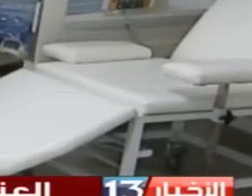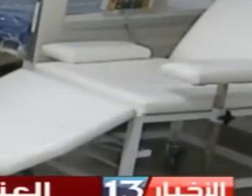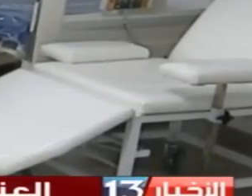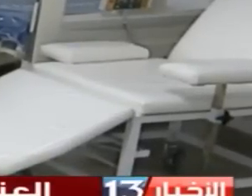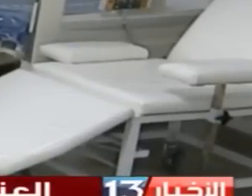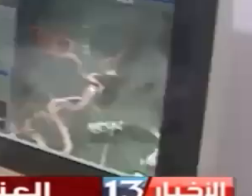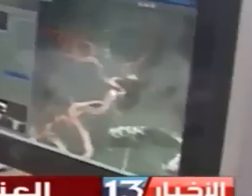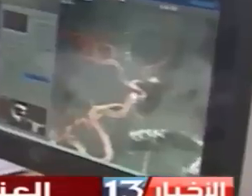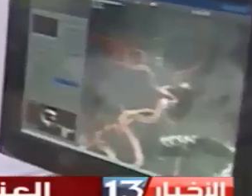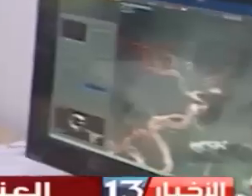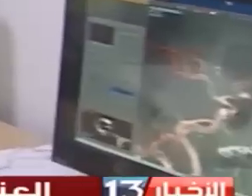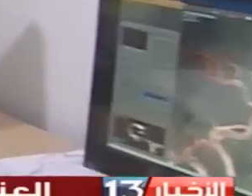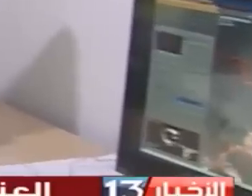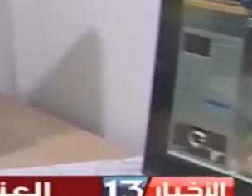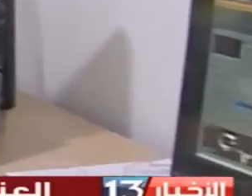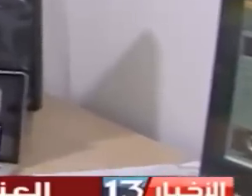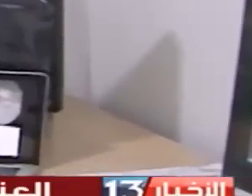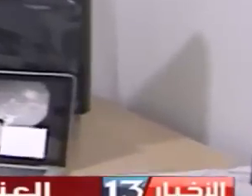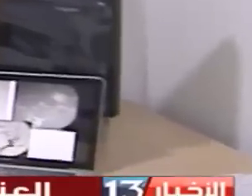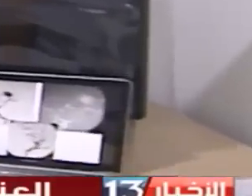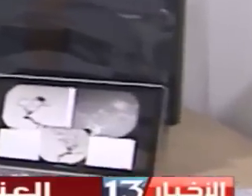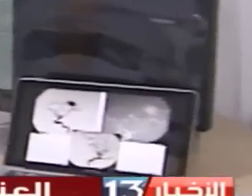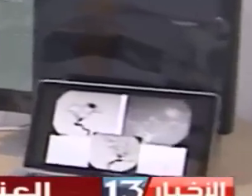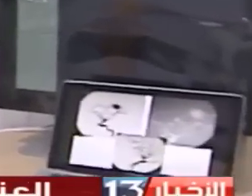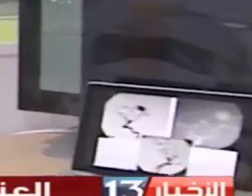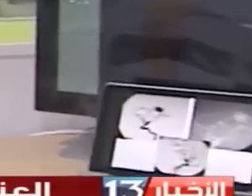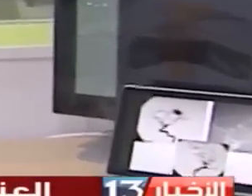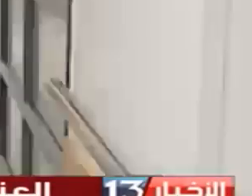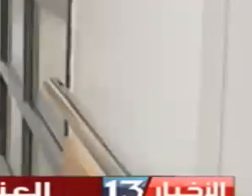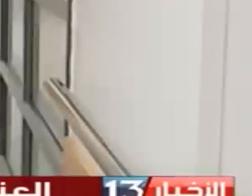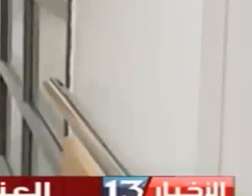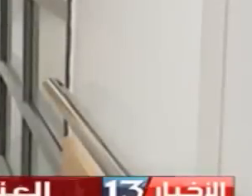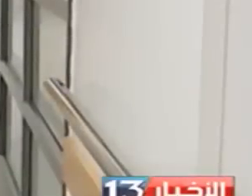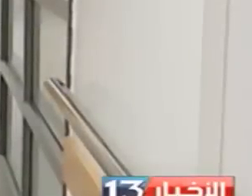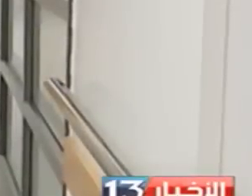عدد ممكن من المرضى على قائمة الانتظار.